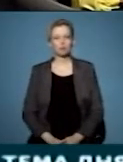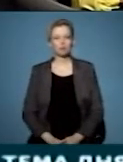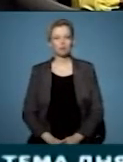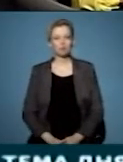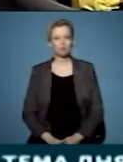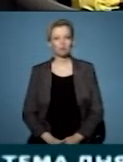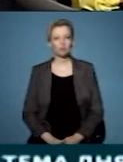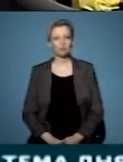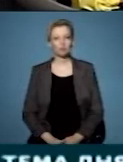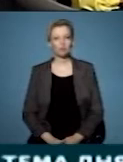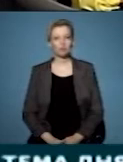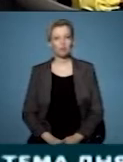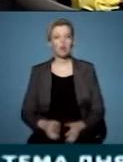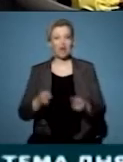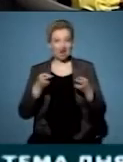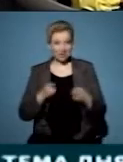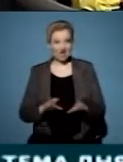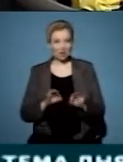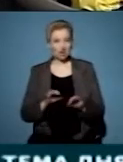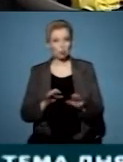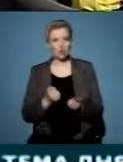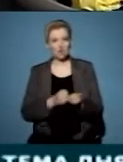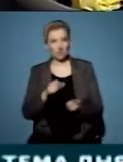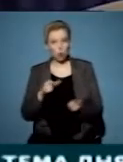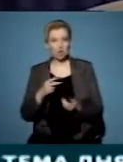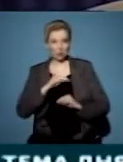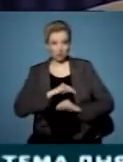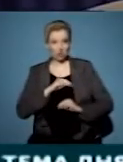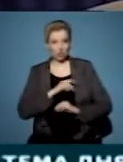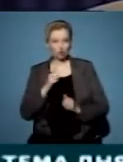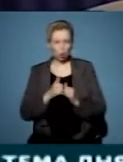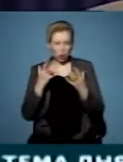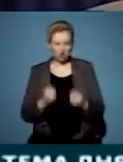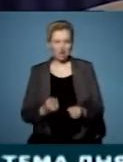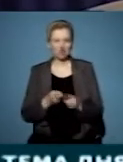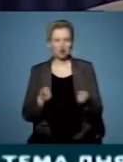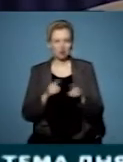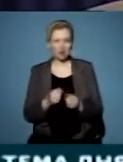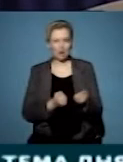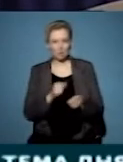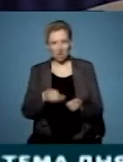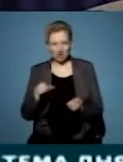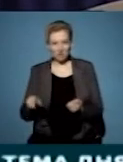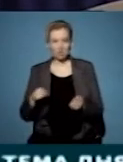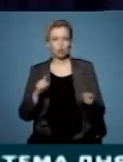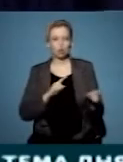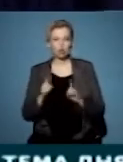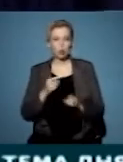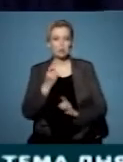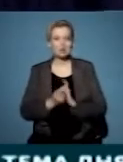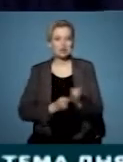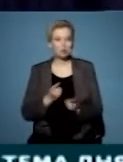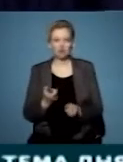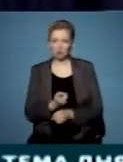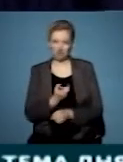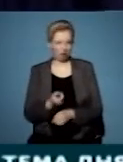От реалістичну картину розповідають і водії, які працюють щоденно, і ці самі перевізники, що змін